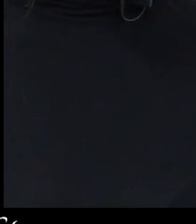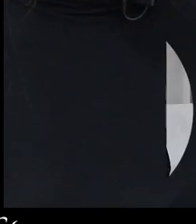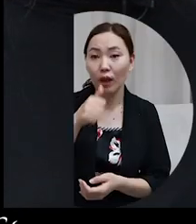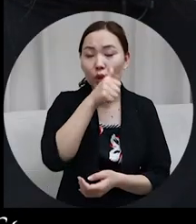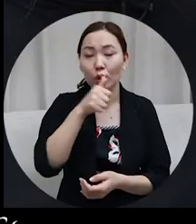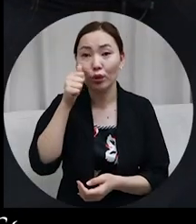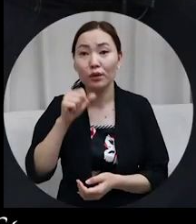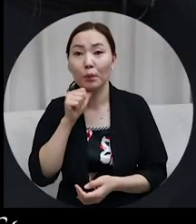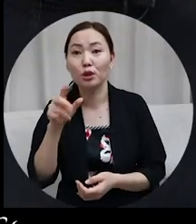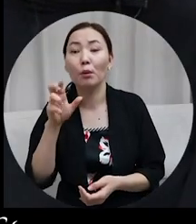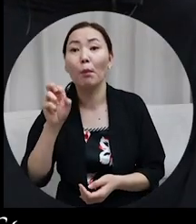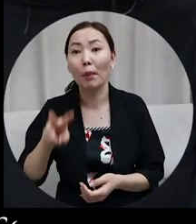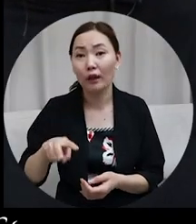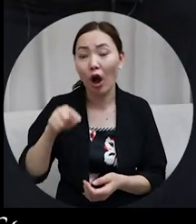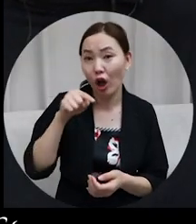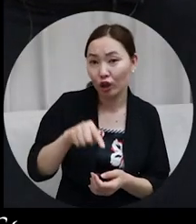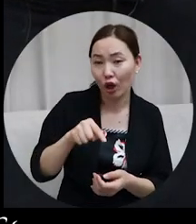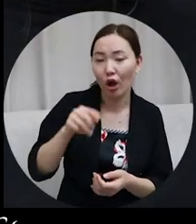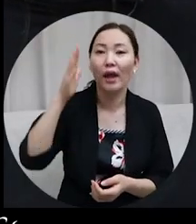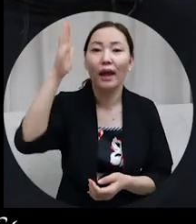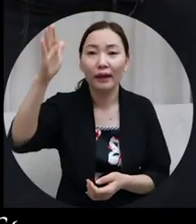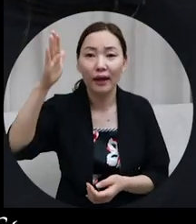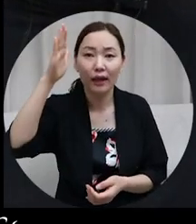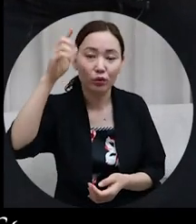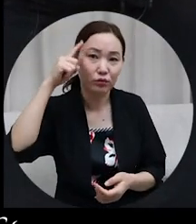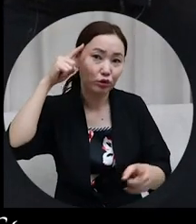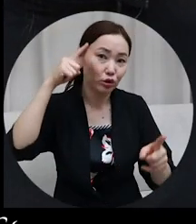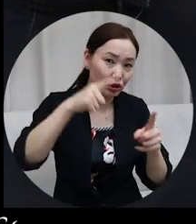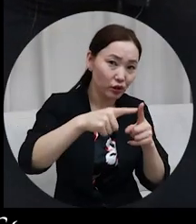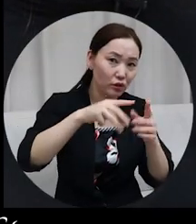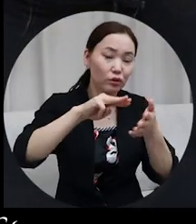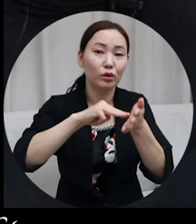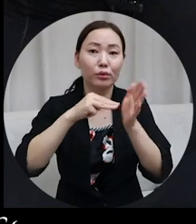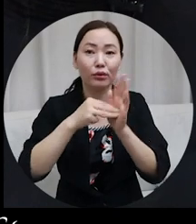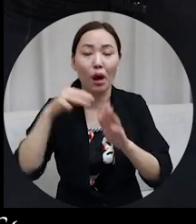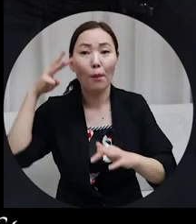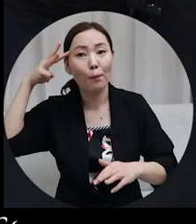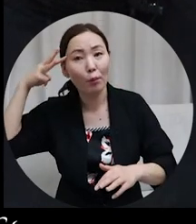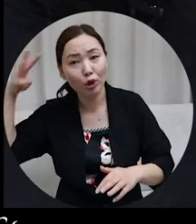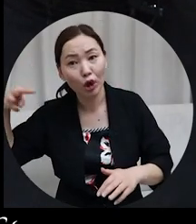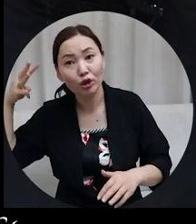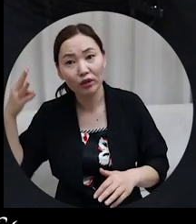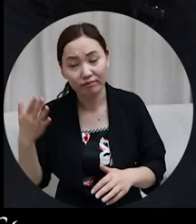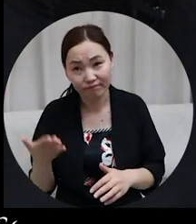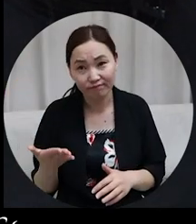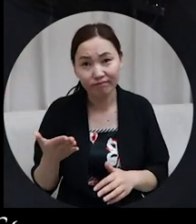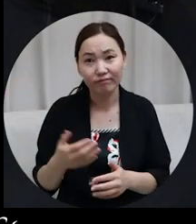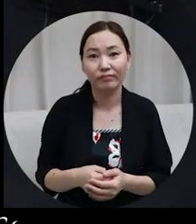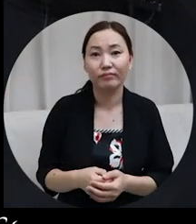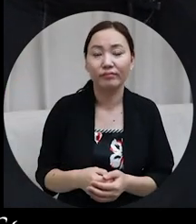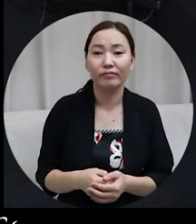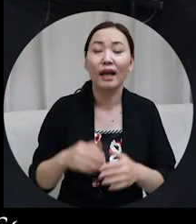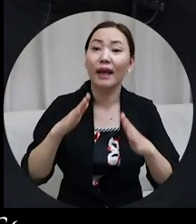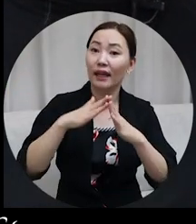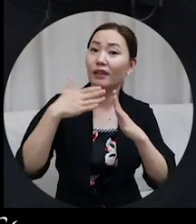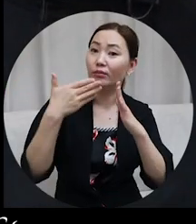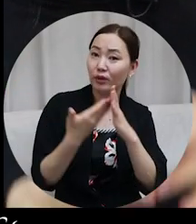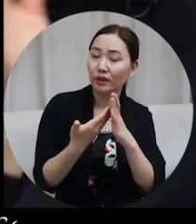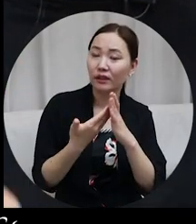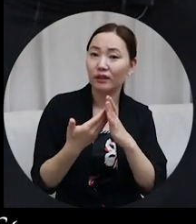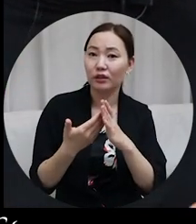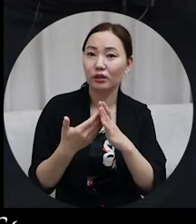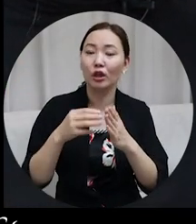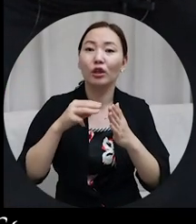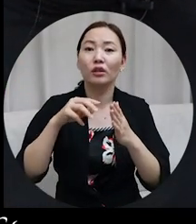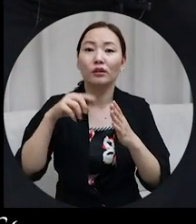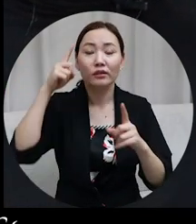Одоо нууц иш болол одоо одоо ирээдүйн зорилго төлөвлөгөө мөрөөдөл ч гэдэм үү ганцхан өөрийн чинь иш